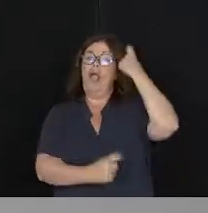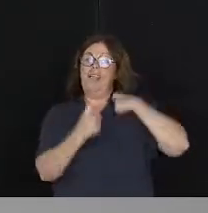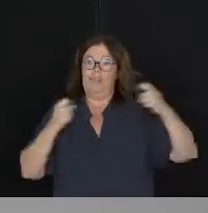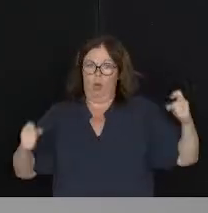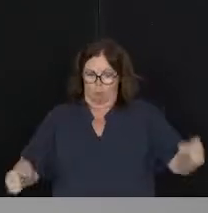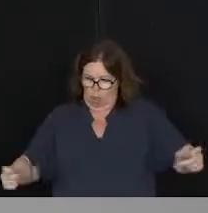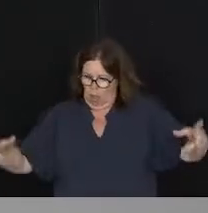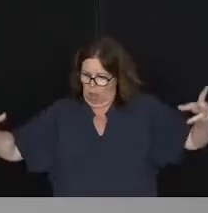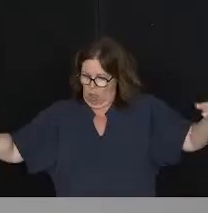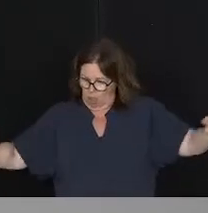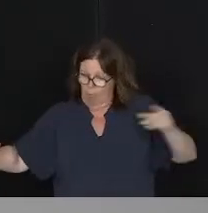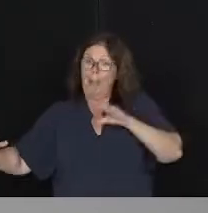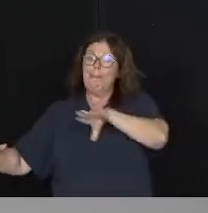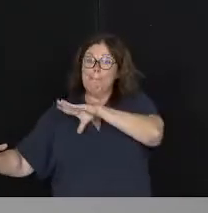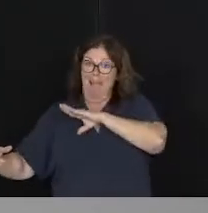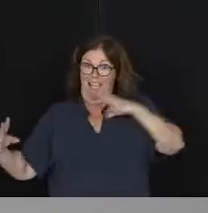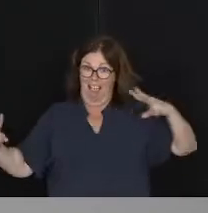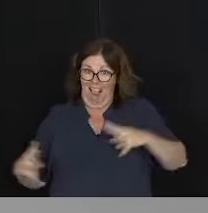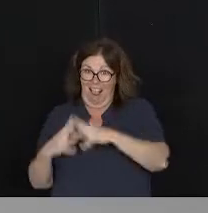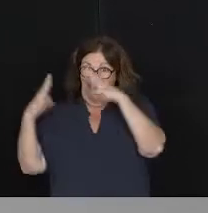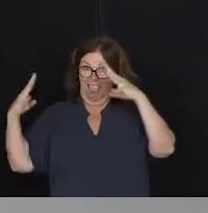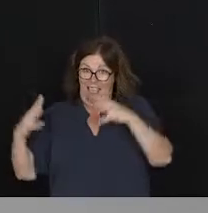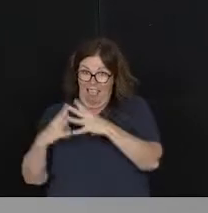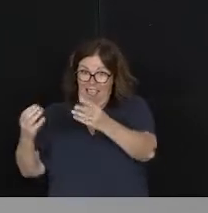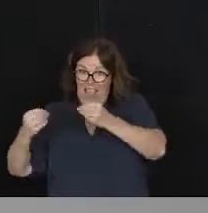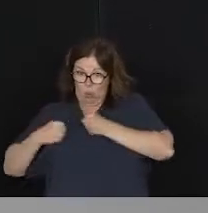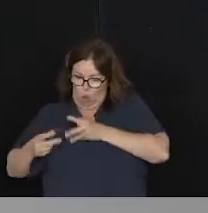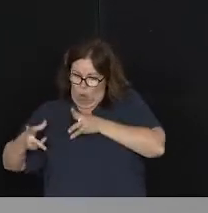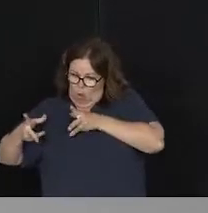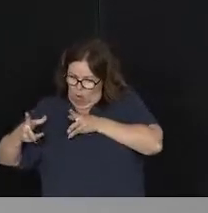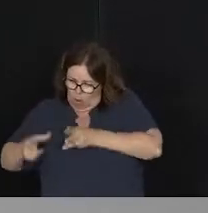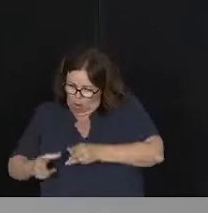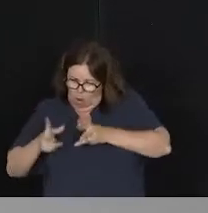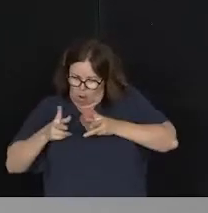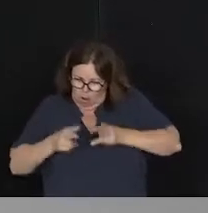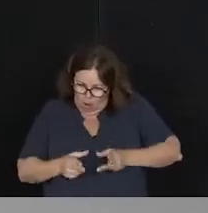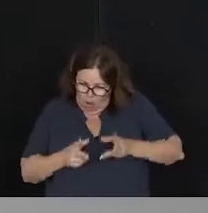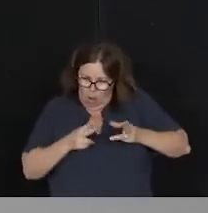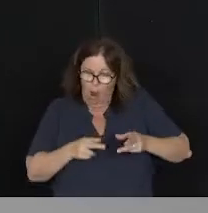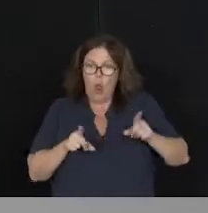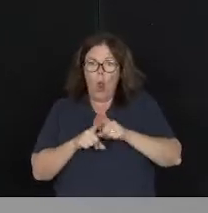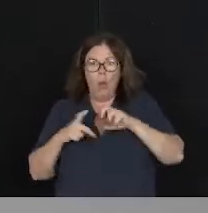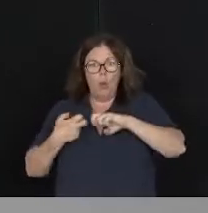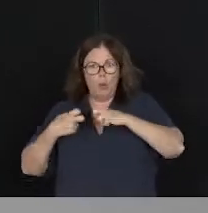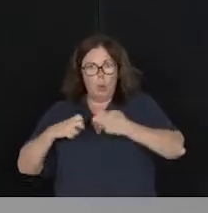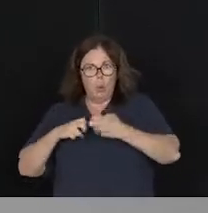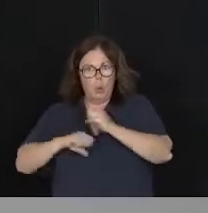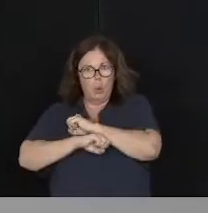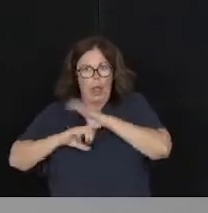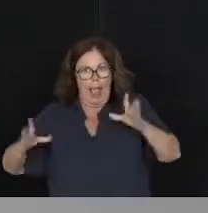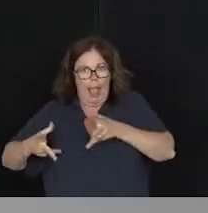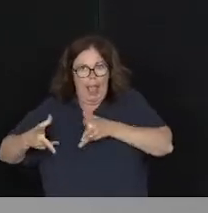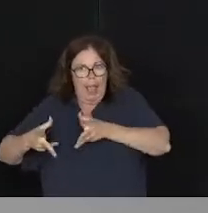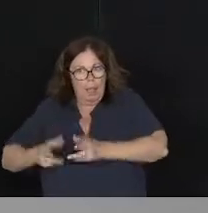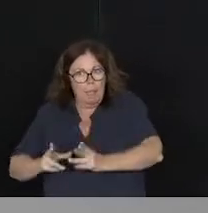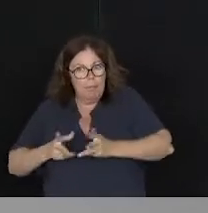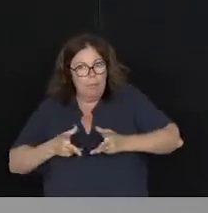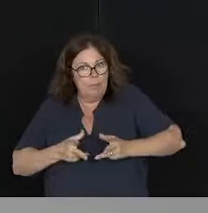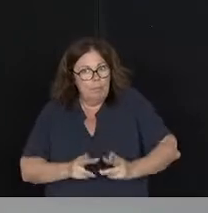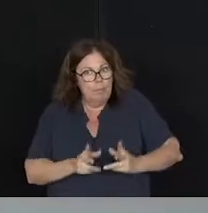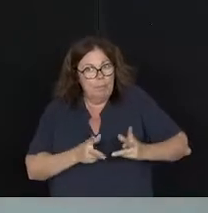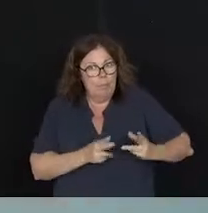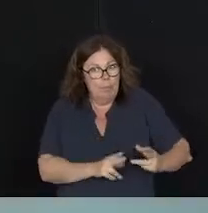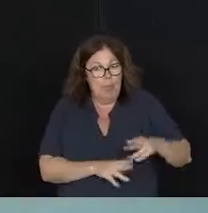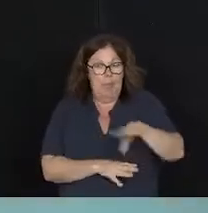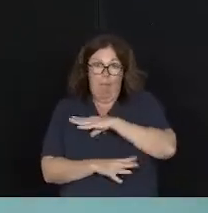Chaunu, « La guerre donne le temps fort, le temps vrai, le temps peuplé de vrais événements. C'est lui qui